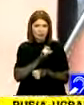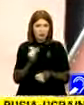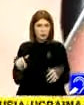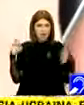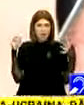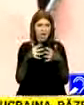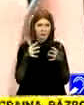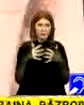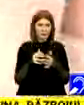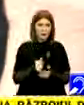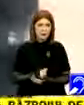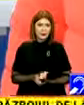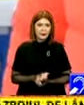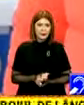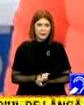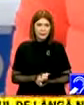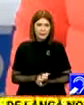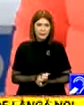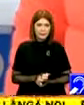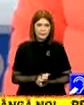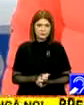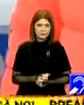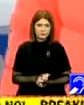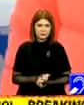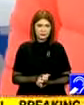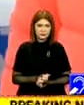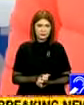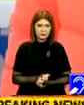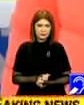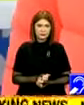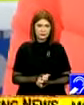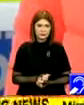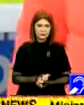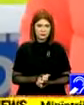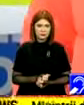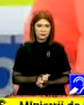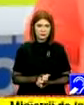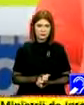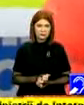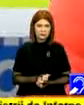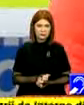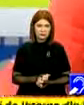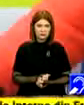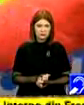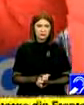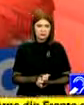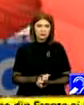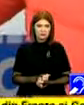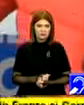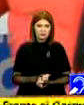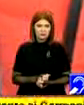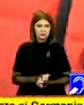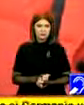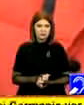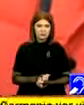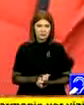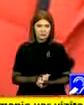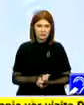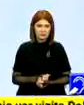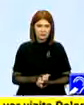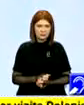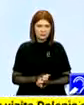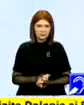Old town my destroyed. Where I learned school is destroyed. My town is destroyed. My home is